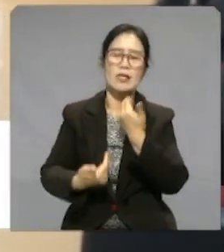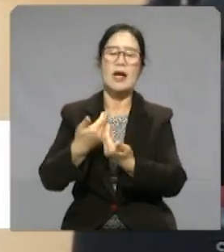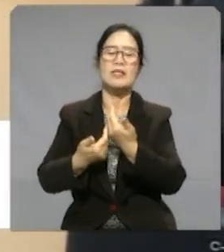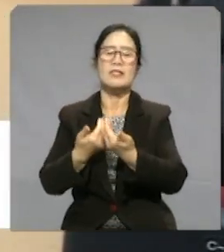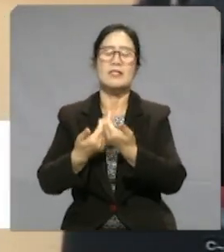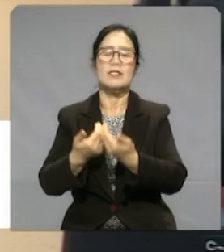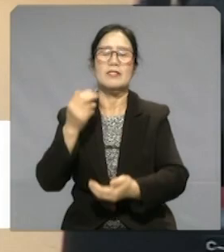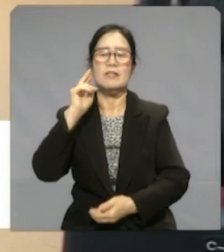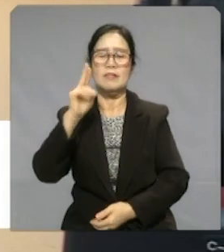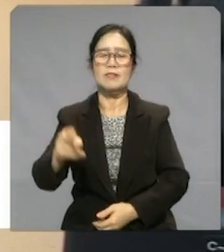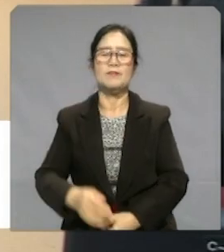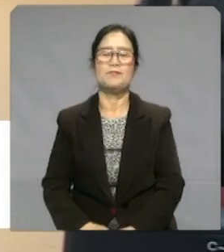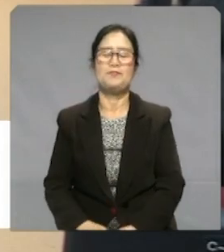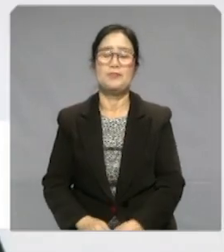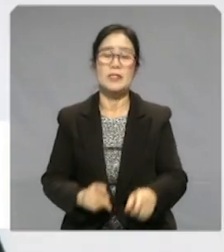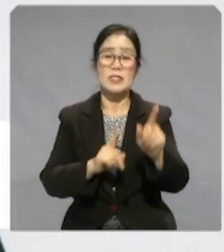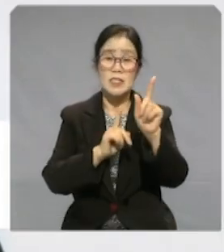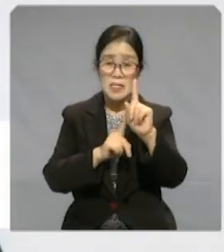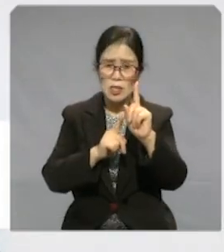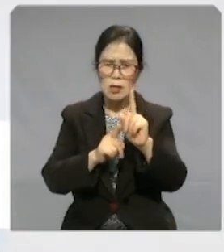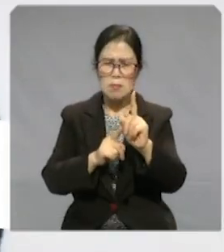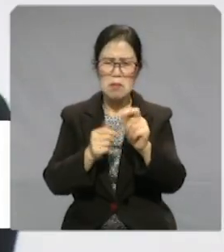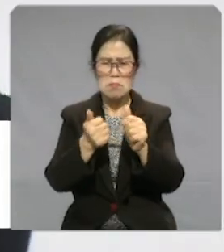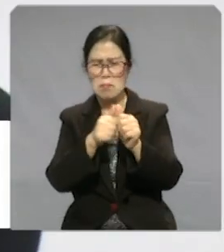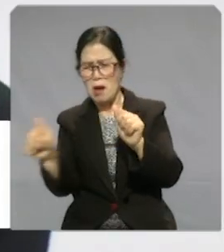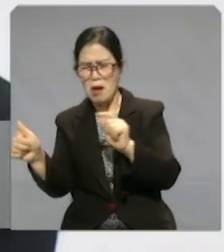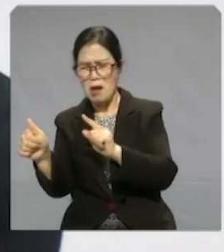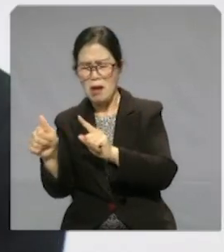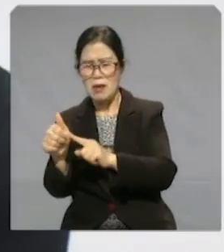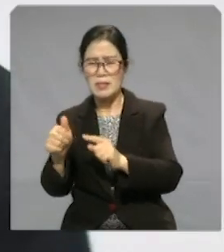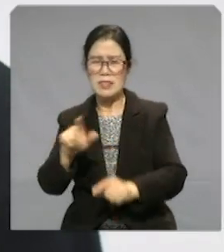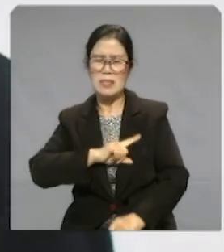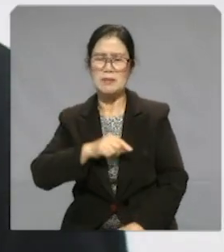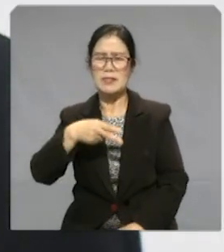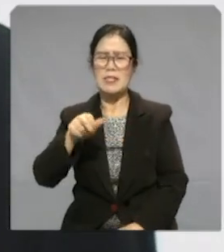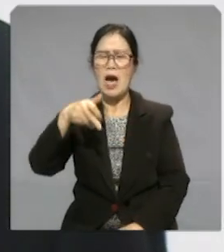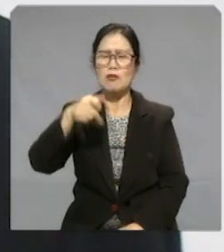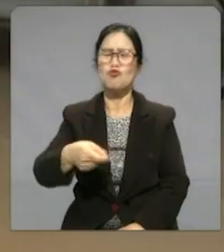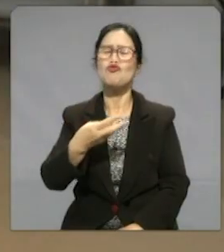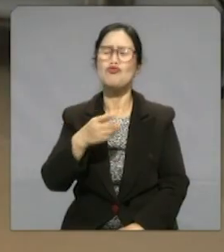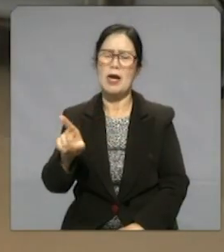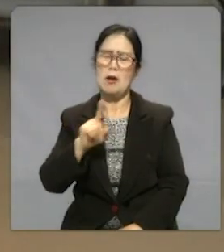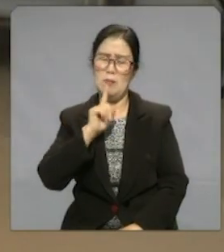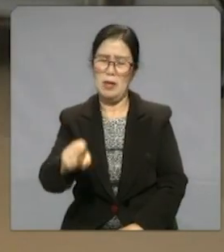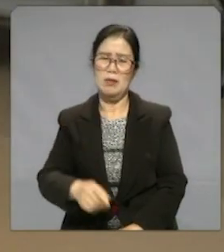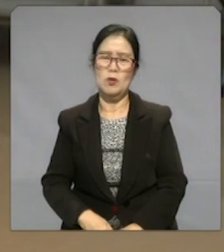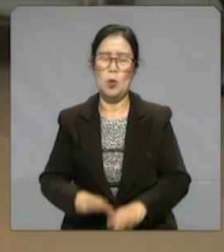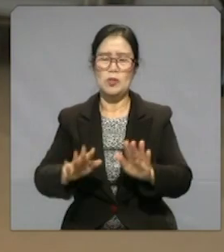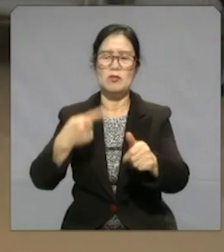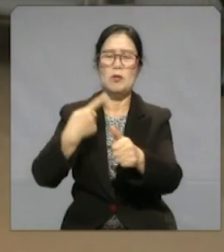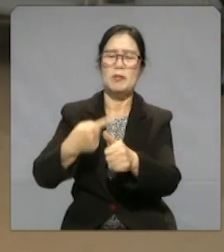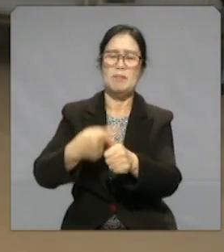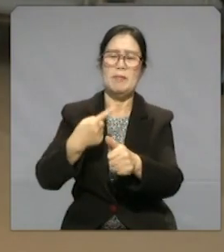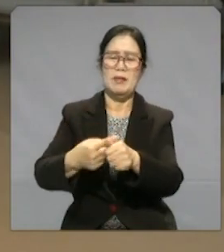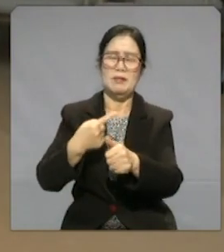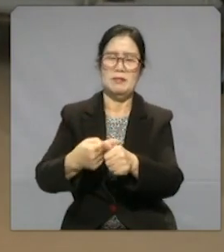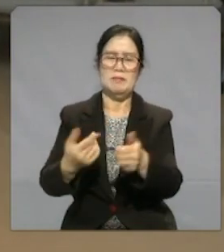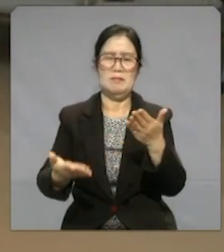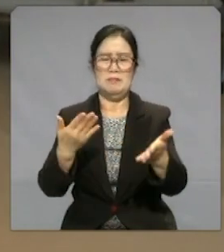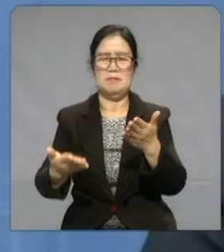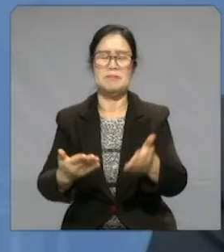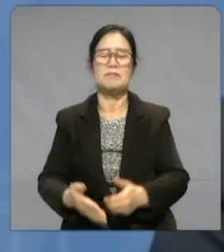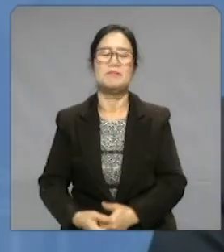있습니다. 이 전 대표를 변절자의 의미인 사쿠라로 표현한 김민석 의원은 오늘도 비판의 목소리를